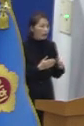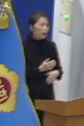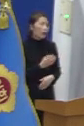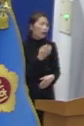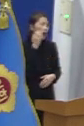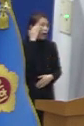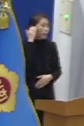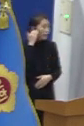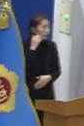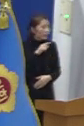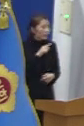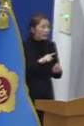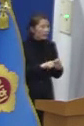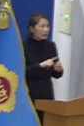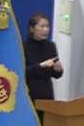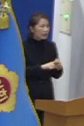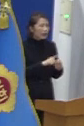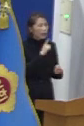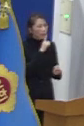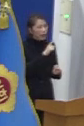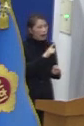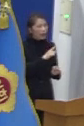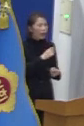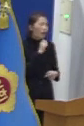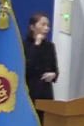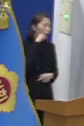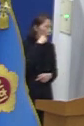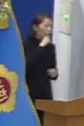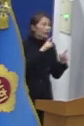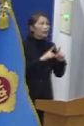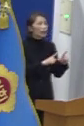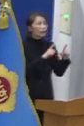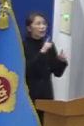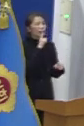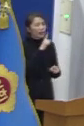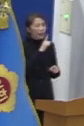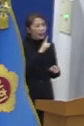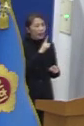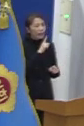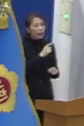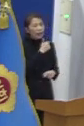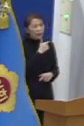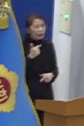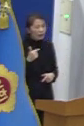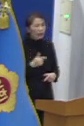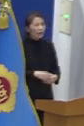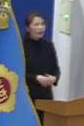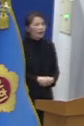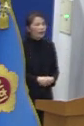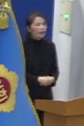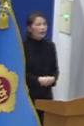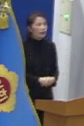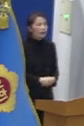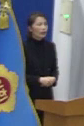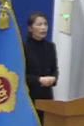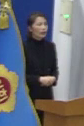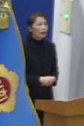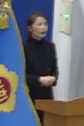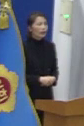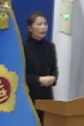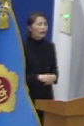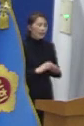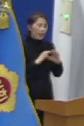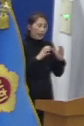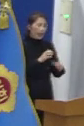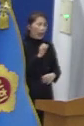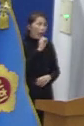오래되었고 민생은 아우성입니다. 2023년 기준 출산율은 OECD